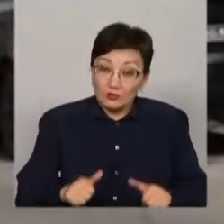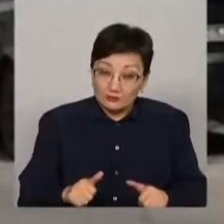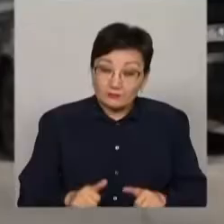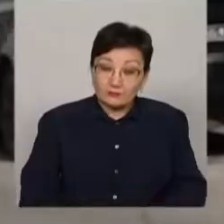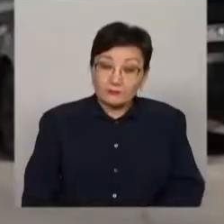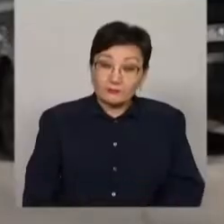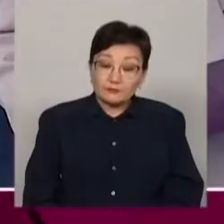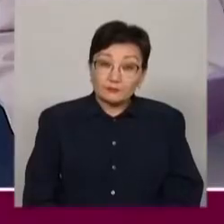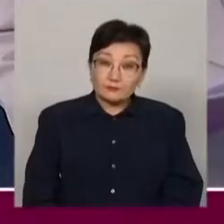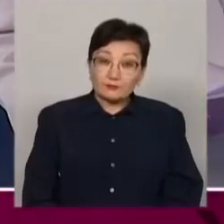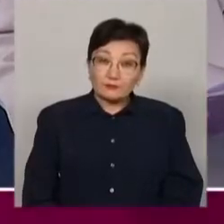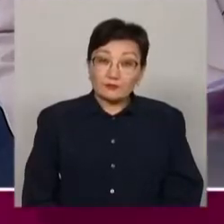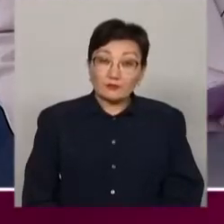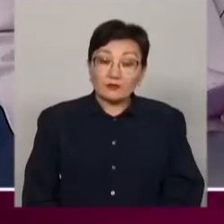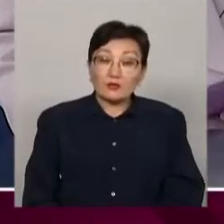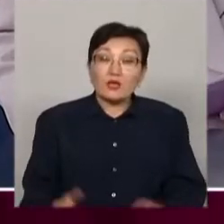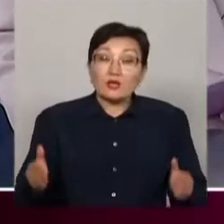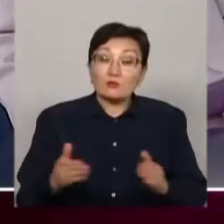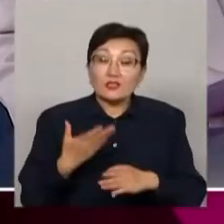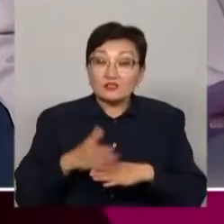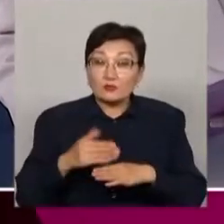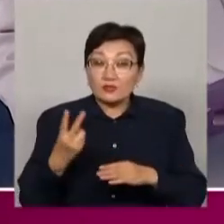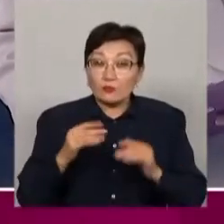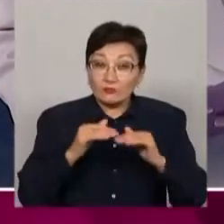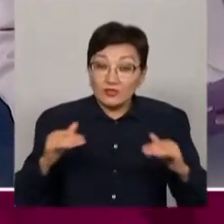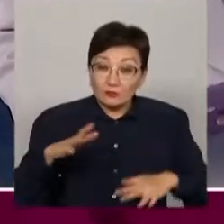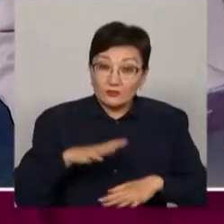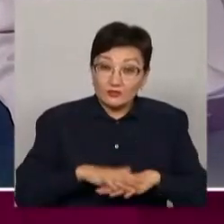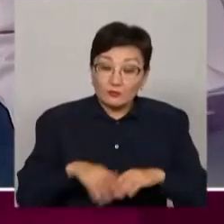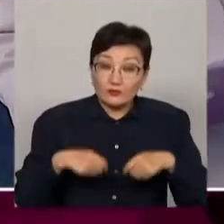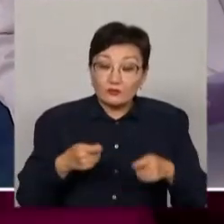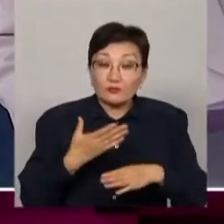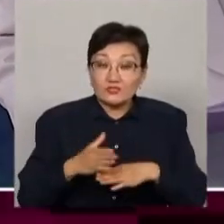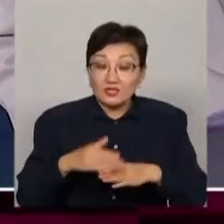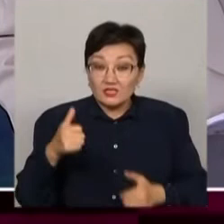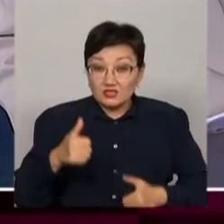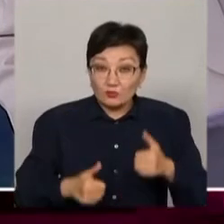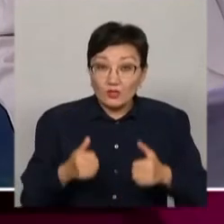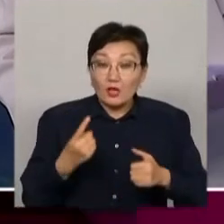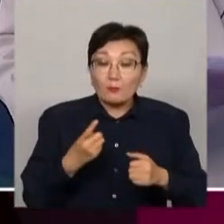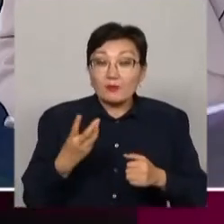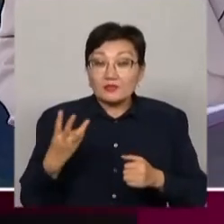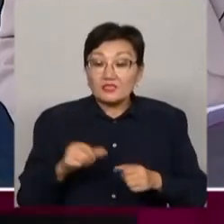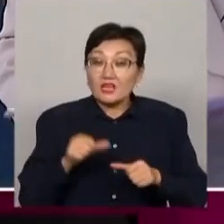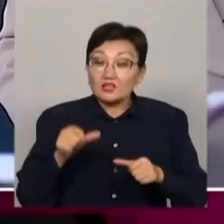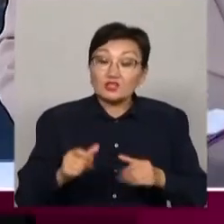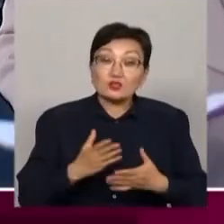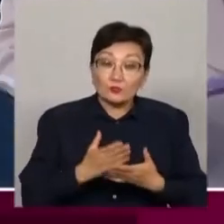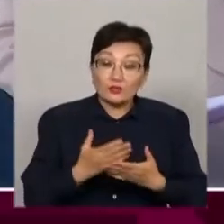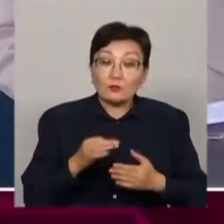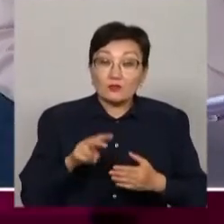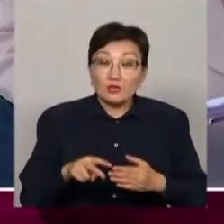алады. Шағын несиелердің екінші деңгейлі банктер беретін несиелермен салыстырғанда бір қатар артықшылығы бар.